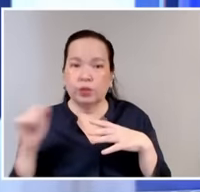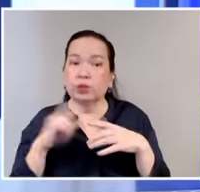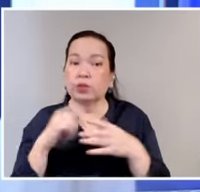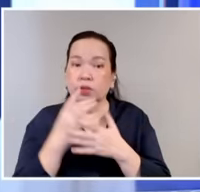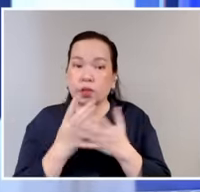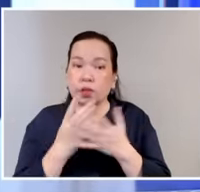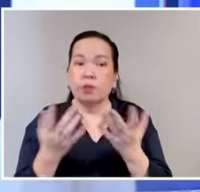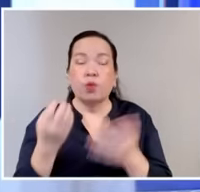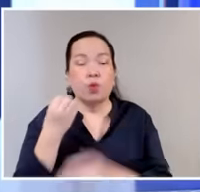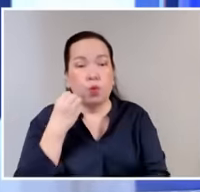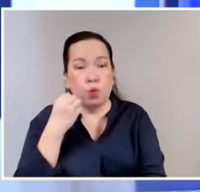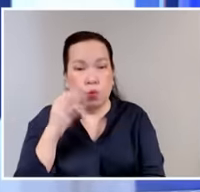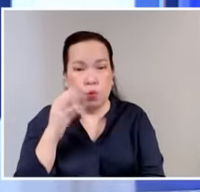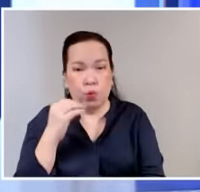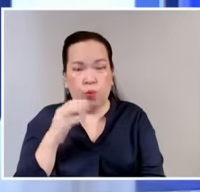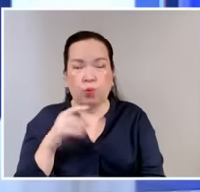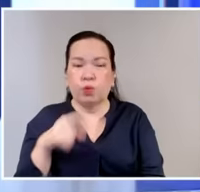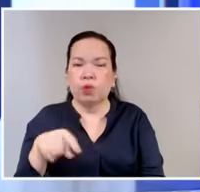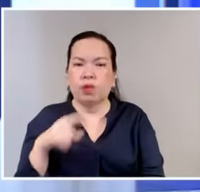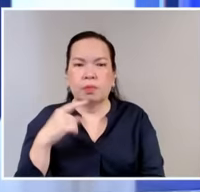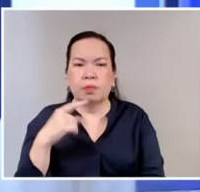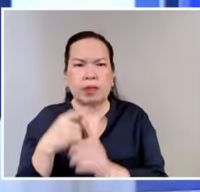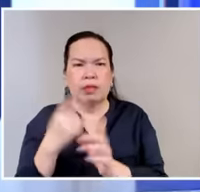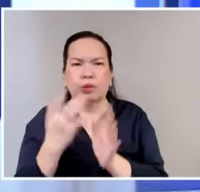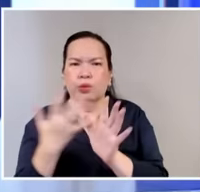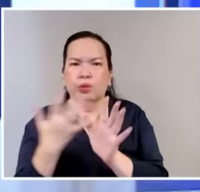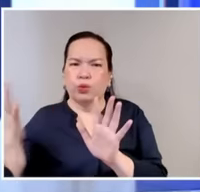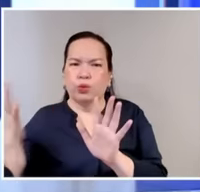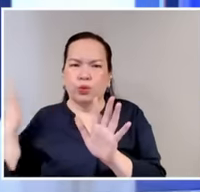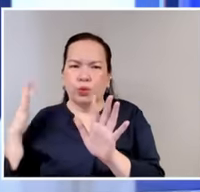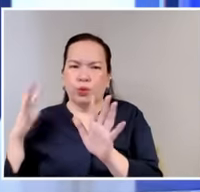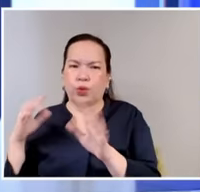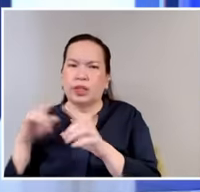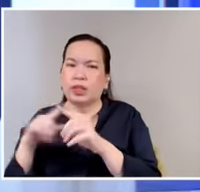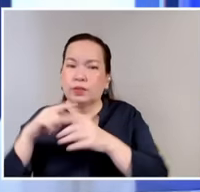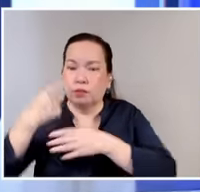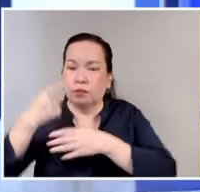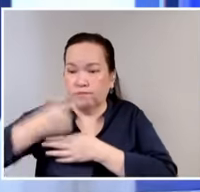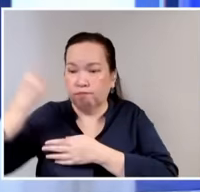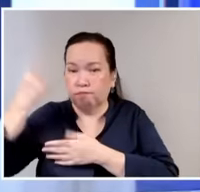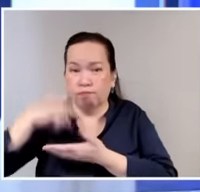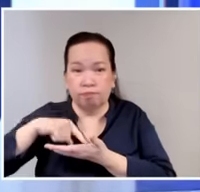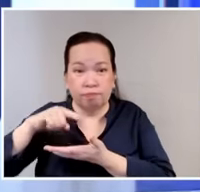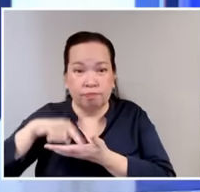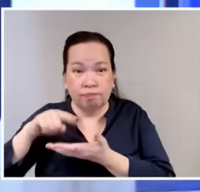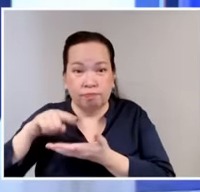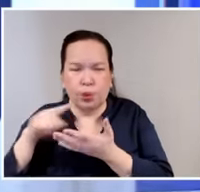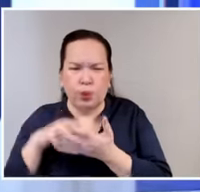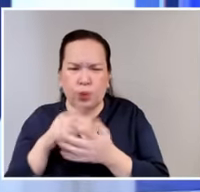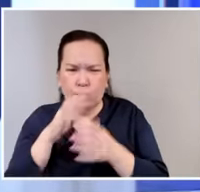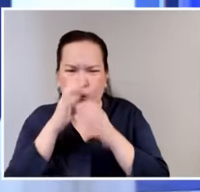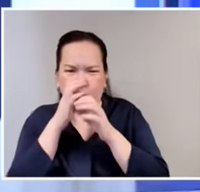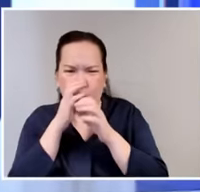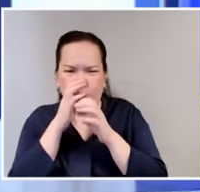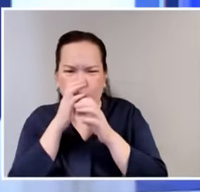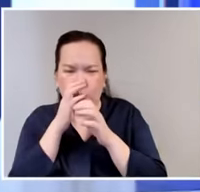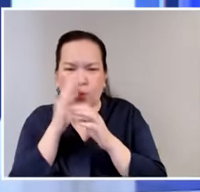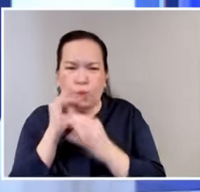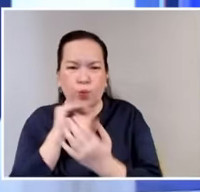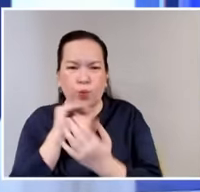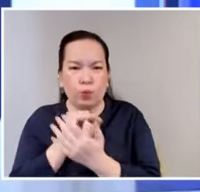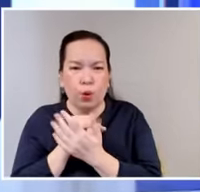probinsya. Mahaba na rin ang pila sa security checks dahil mahigpit ang pagbabantay para maiwasang makapagpasok ng